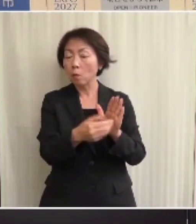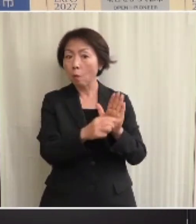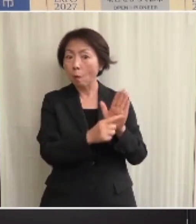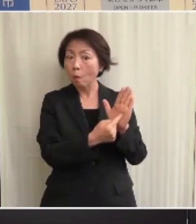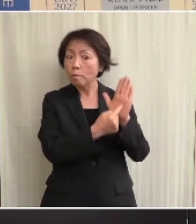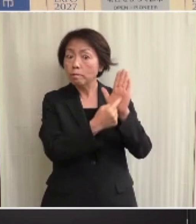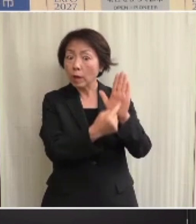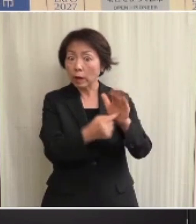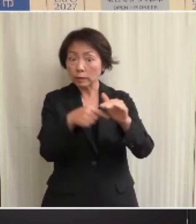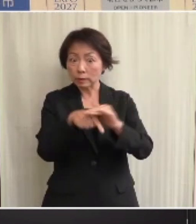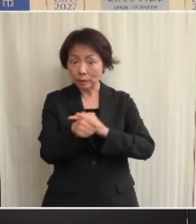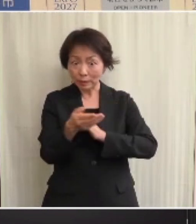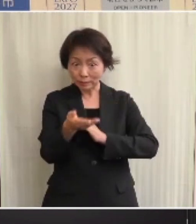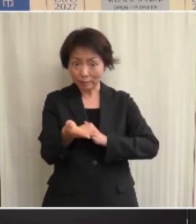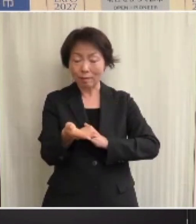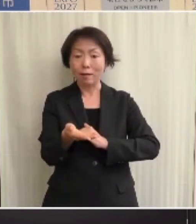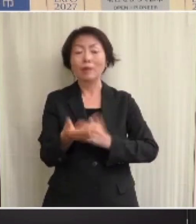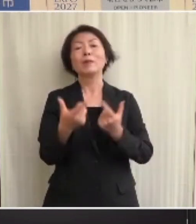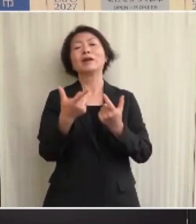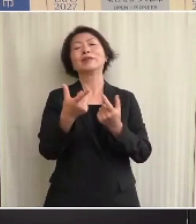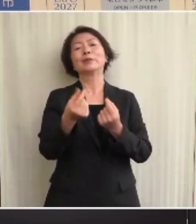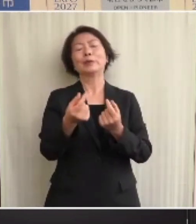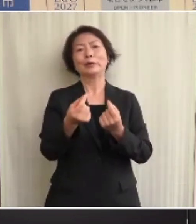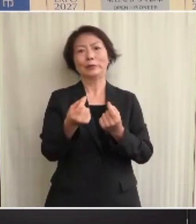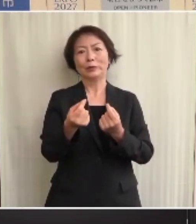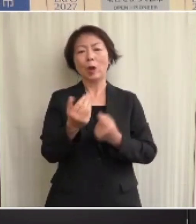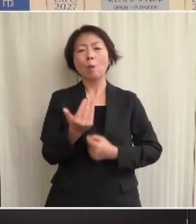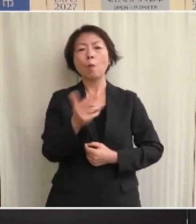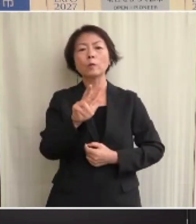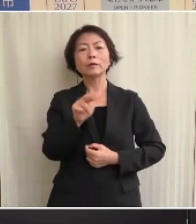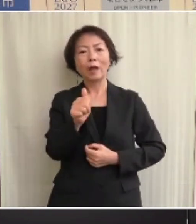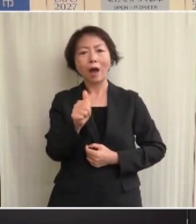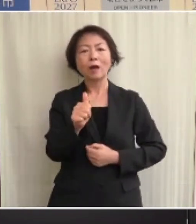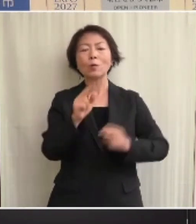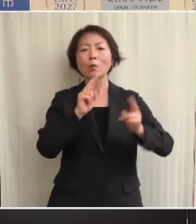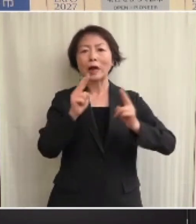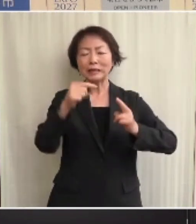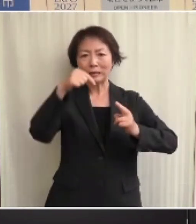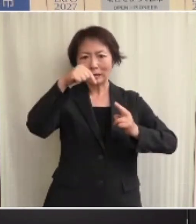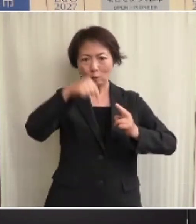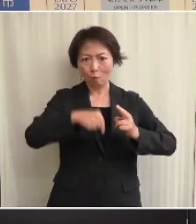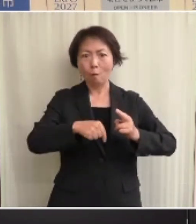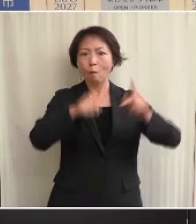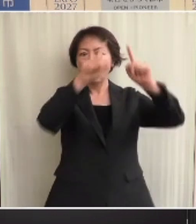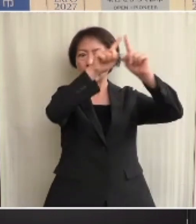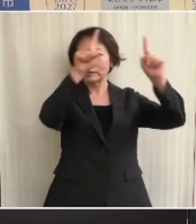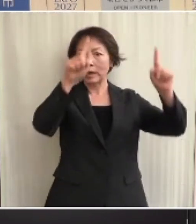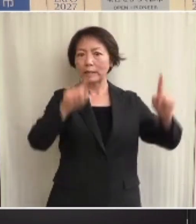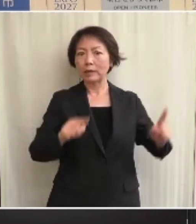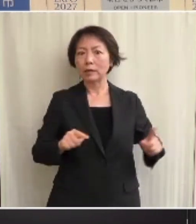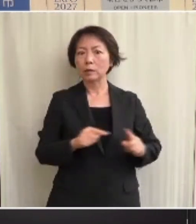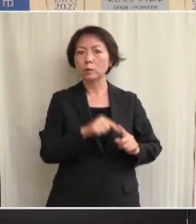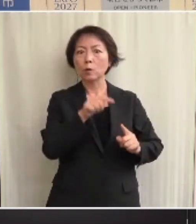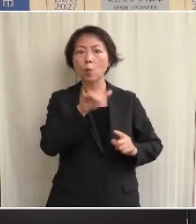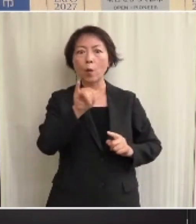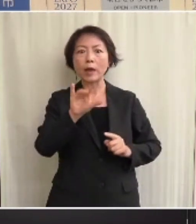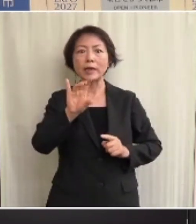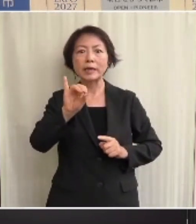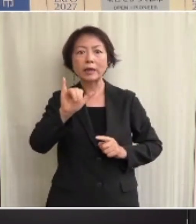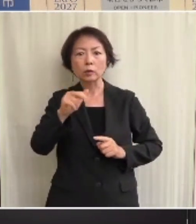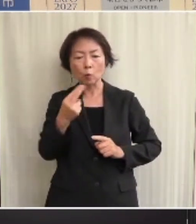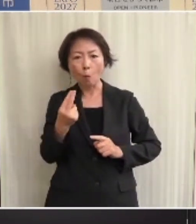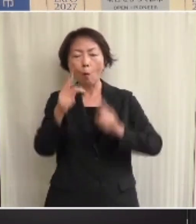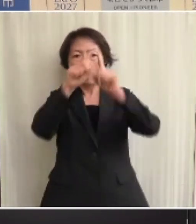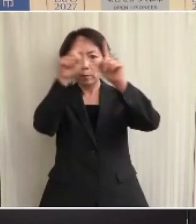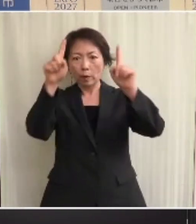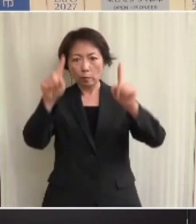なんでしょうか。 はい、ありがとうございます。おっしゃる通りで、ポルタさん のサイクル、ワイキャットさんのサイクル